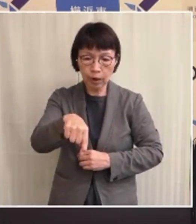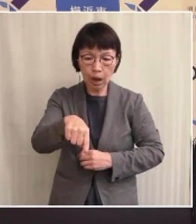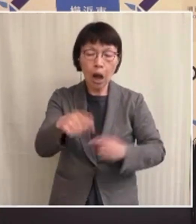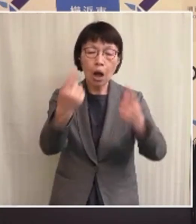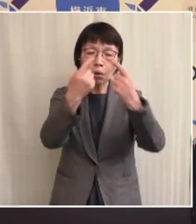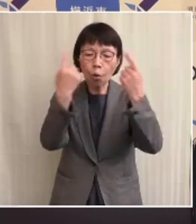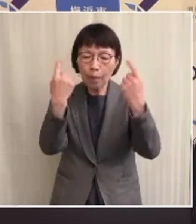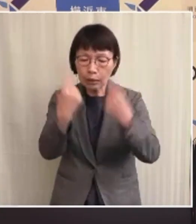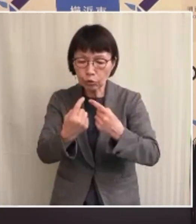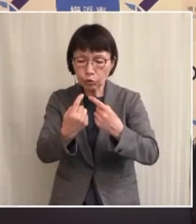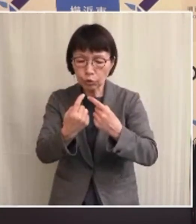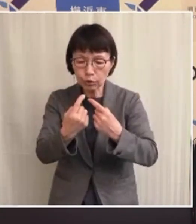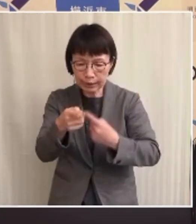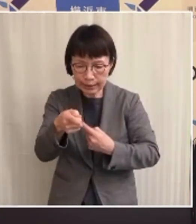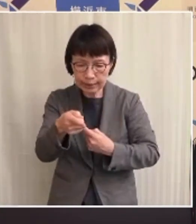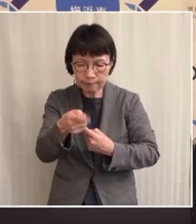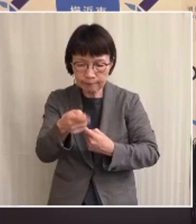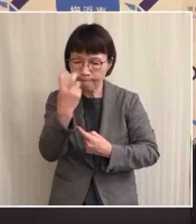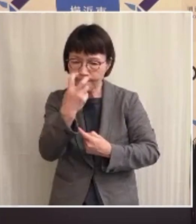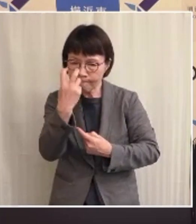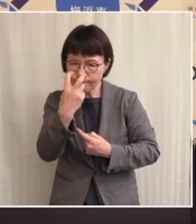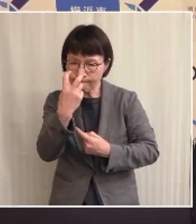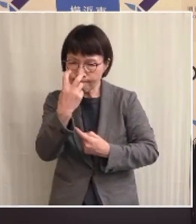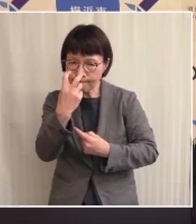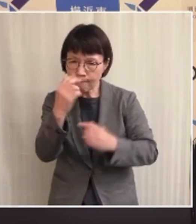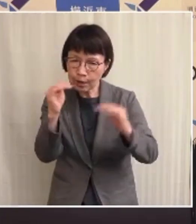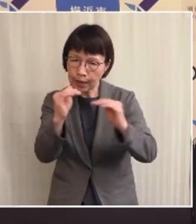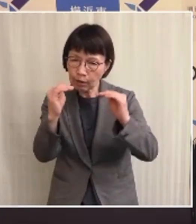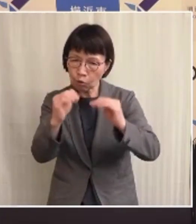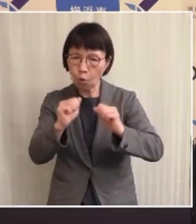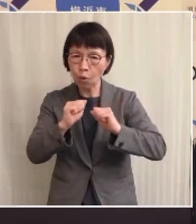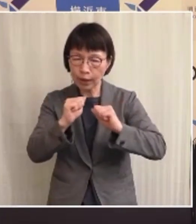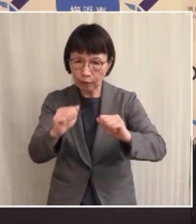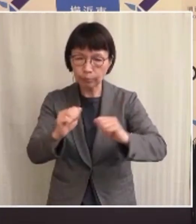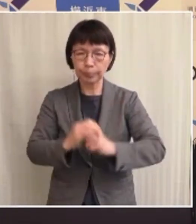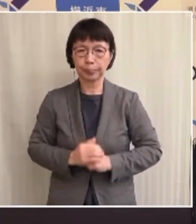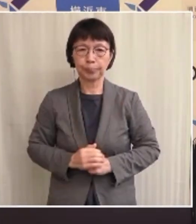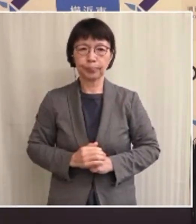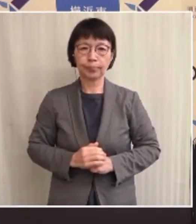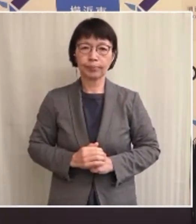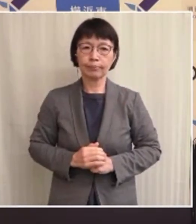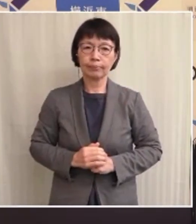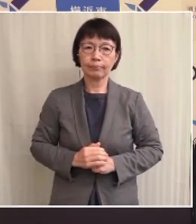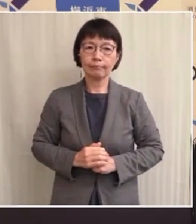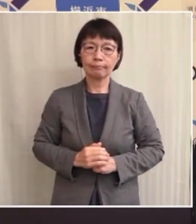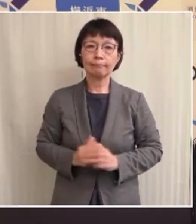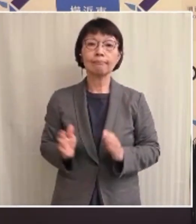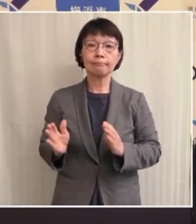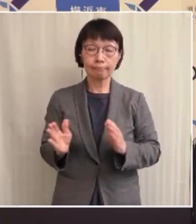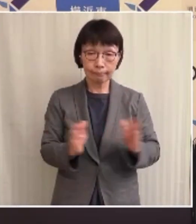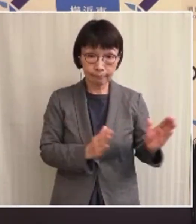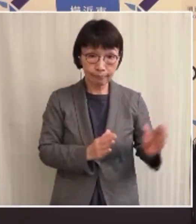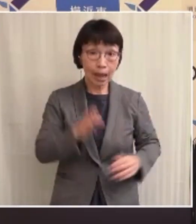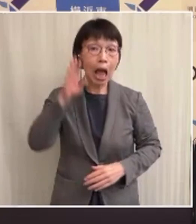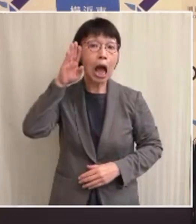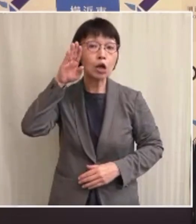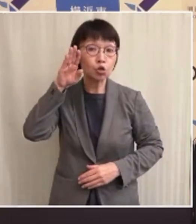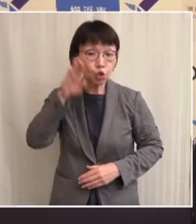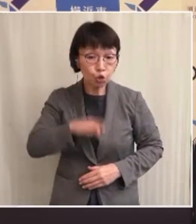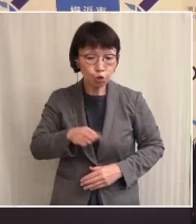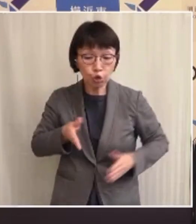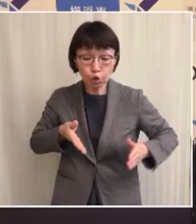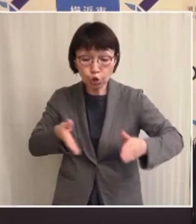った個別の検討を、やっていきたいというふうに考えております。スムーズ横断歩道なんですけれ